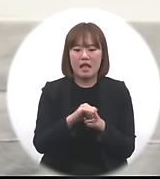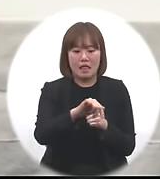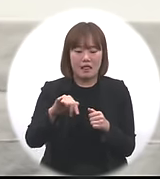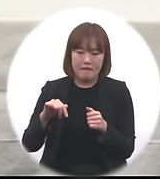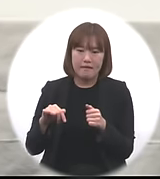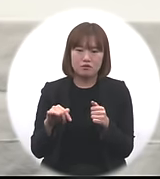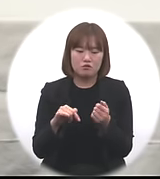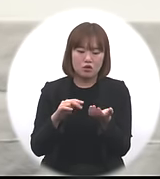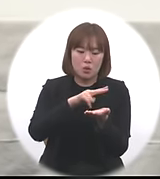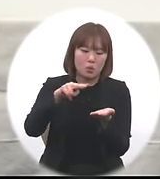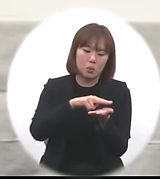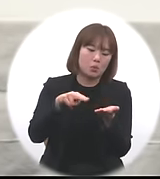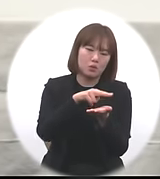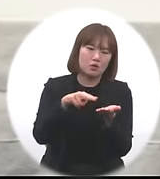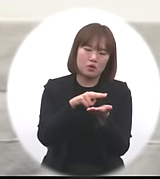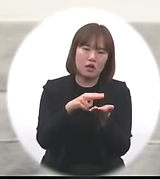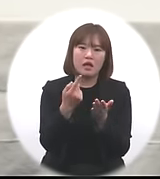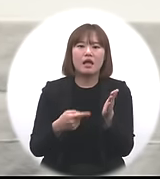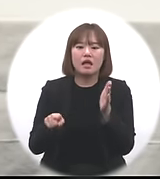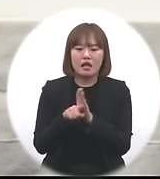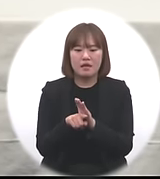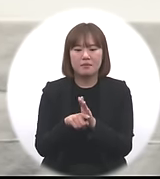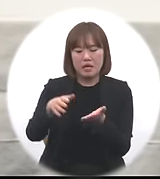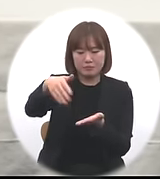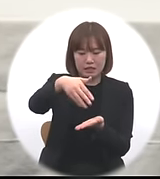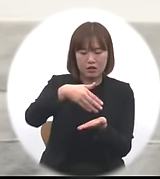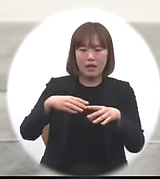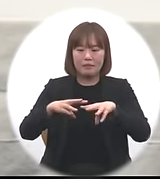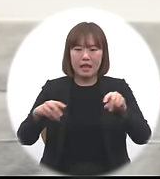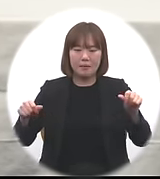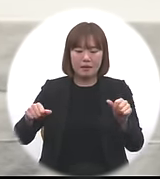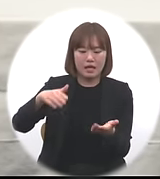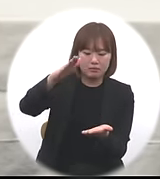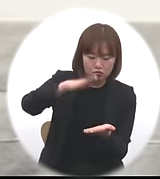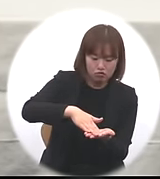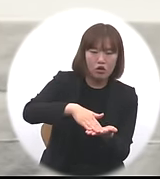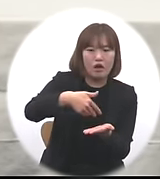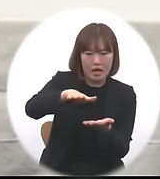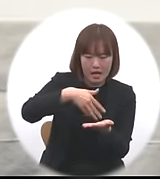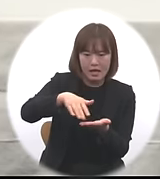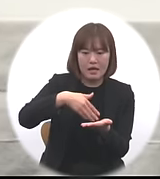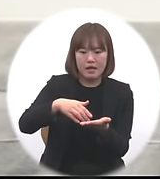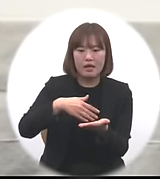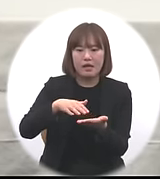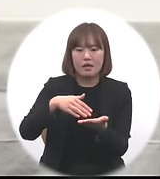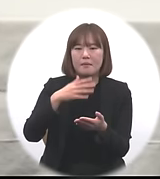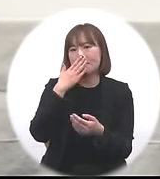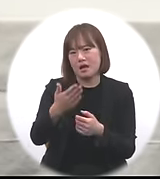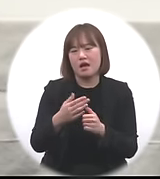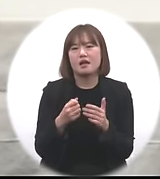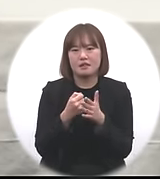그런데 세균막을 동글동글하게 해서 흐트러놓으려면 빗자루가 땅바닥에 붙어야지